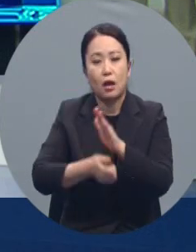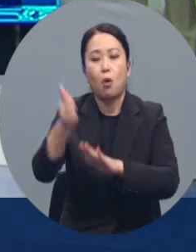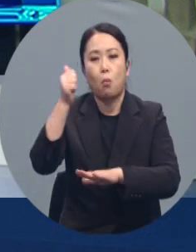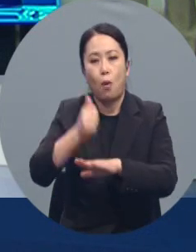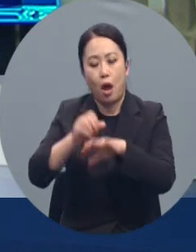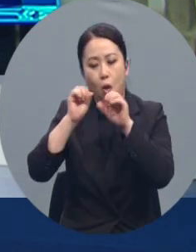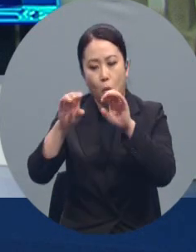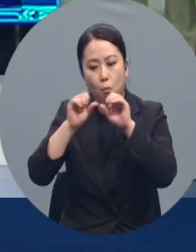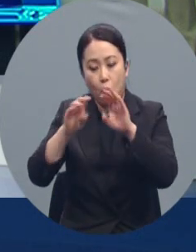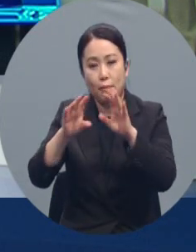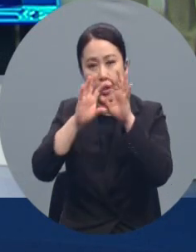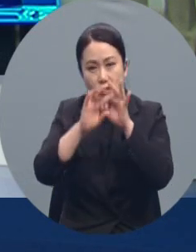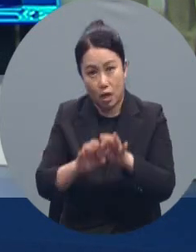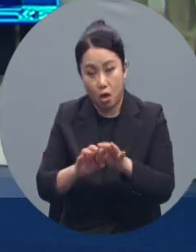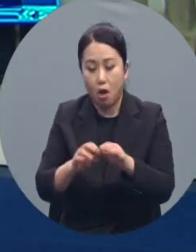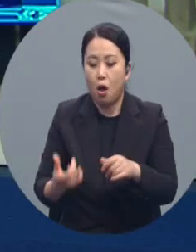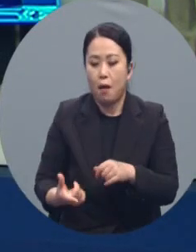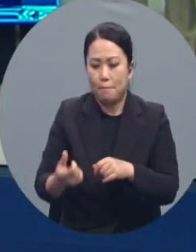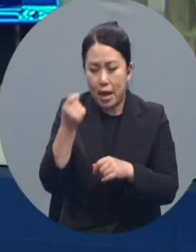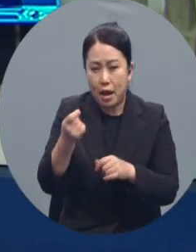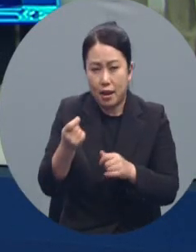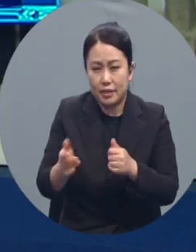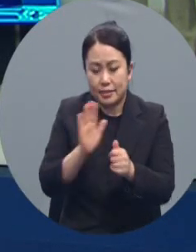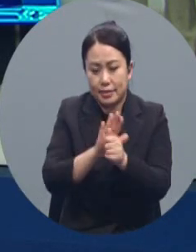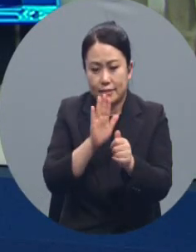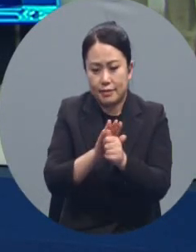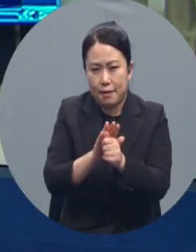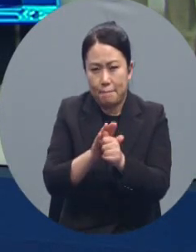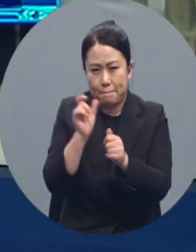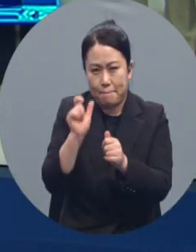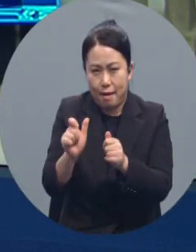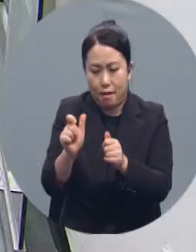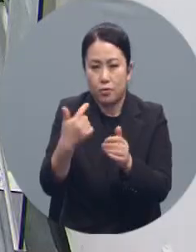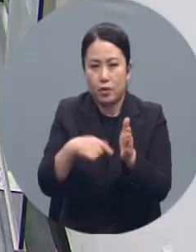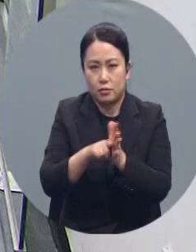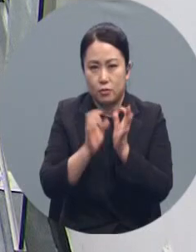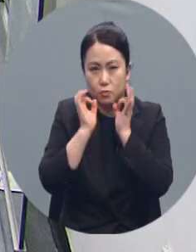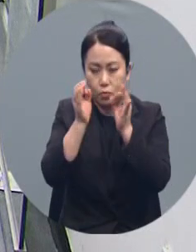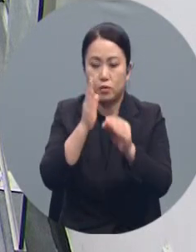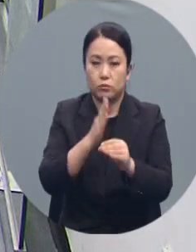지지세 굳히기에 힘쓰고 있습니다. 민성빈 기자의 보도입니다.